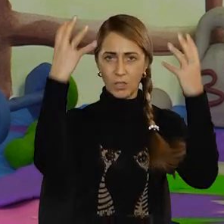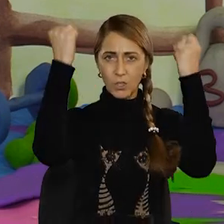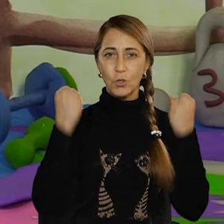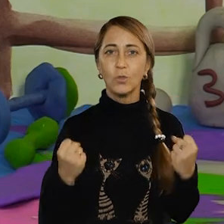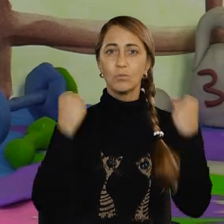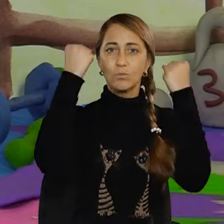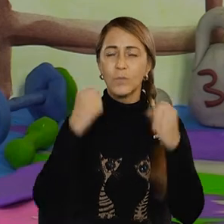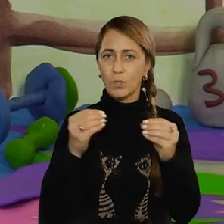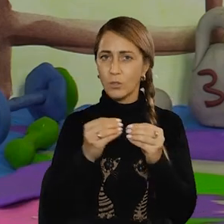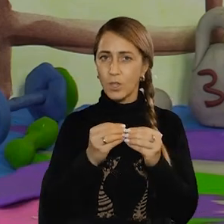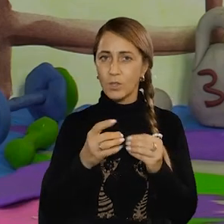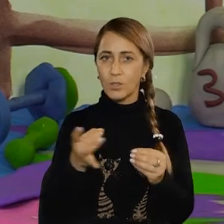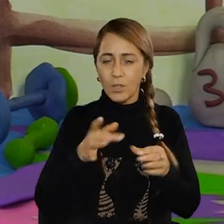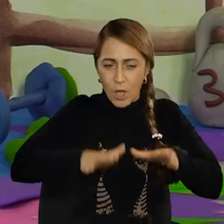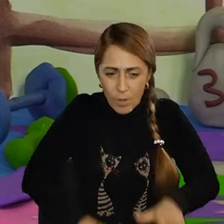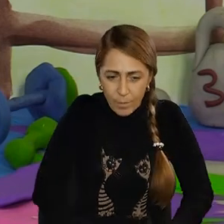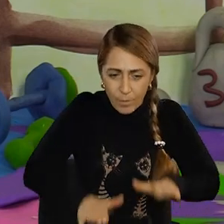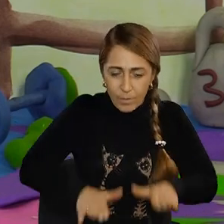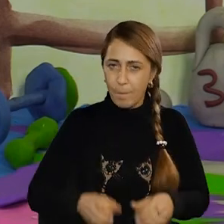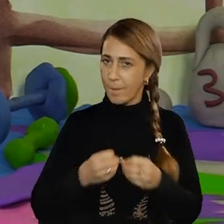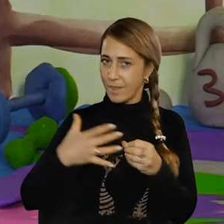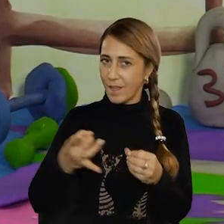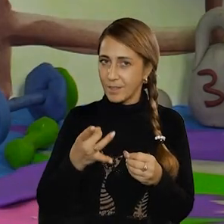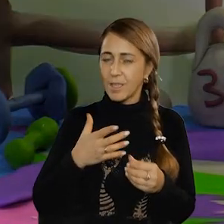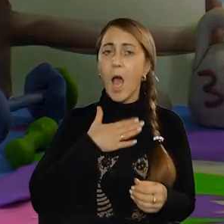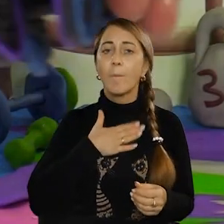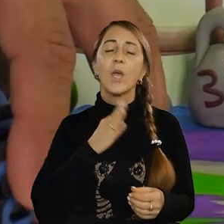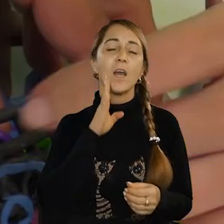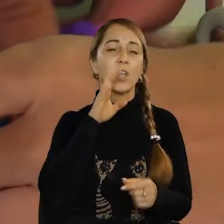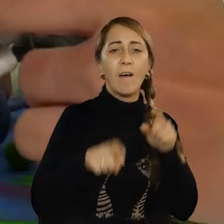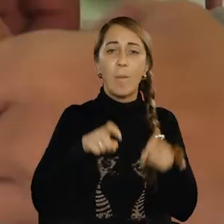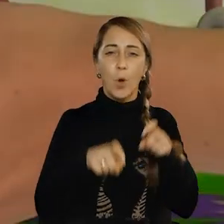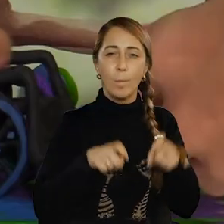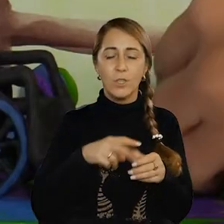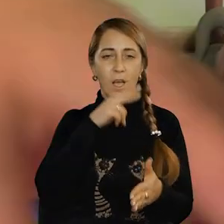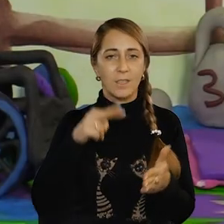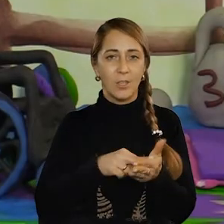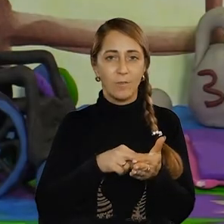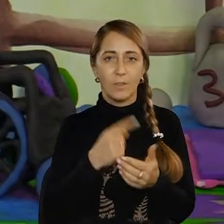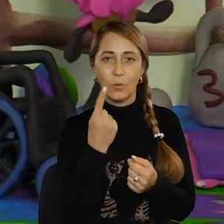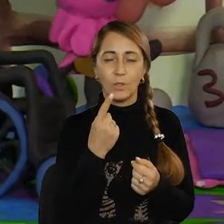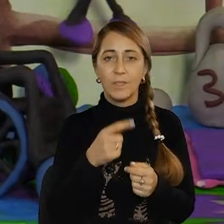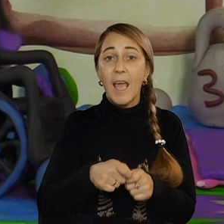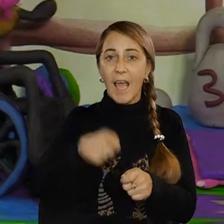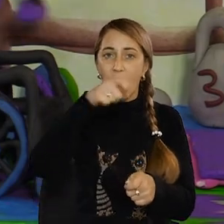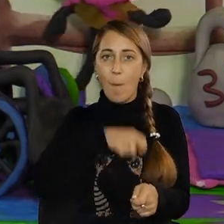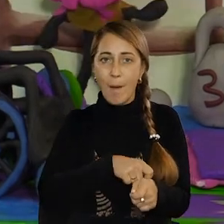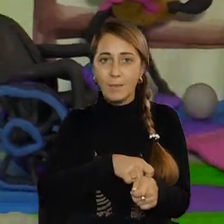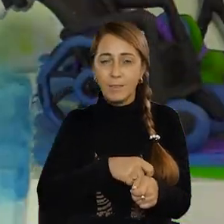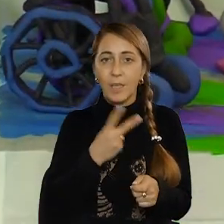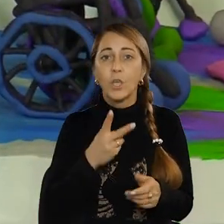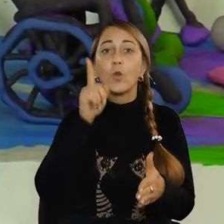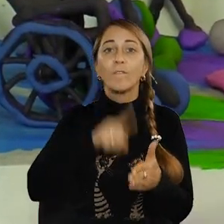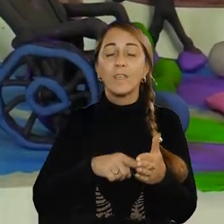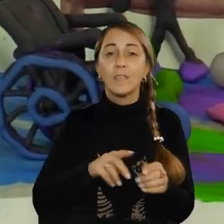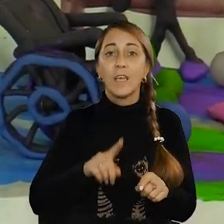10 разів, віджатися від підлоги 15, а моя ранкова пробіжка становитиме 1 кілометр. А хто